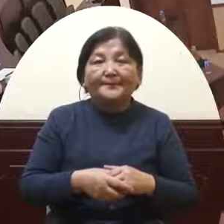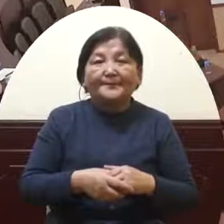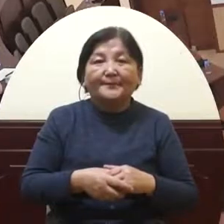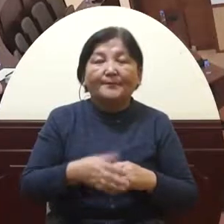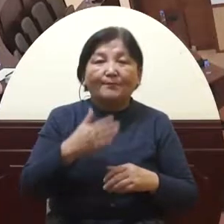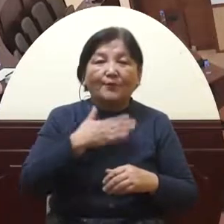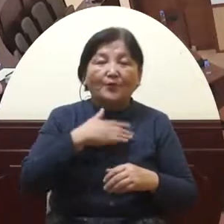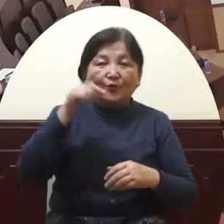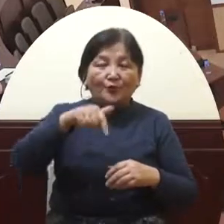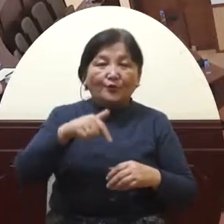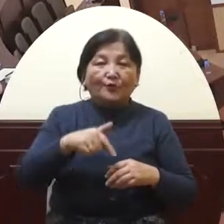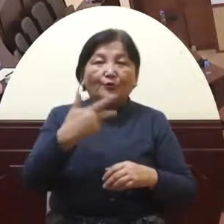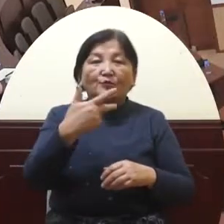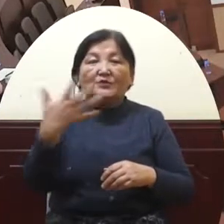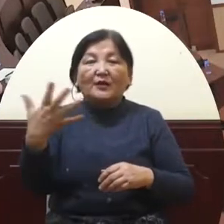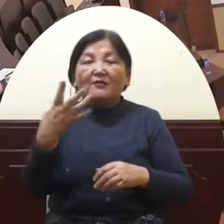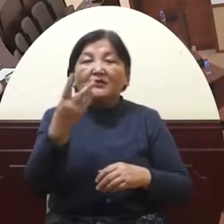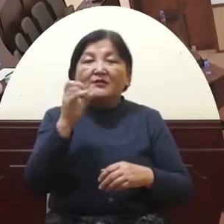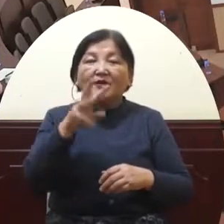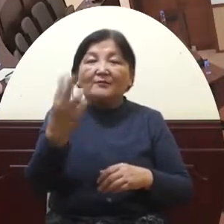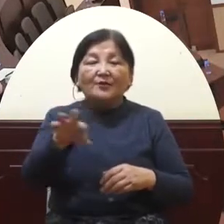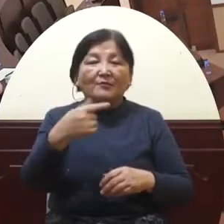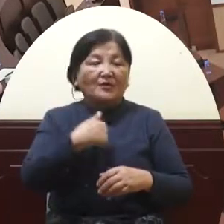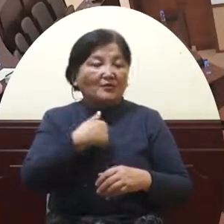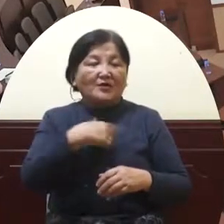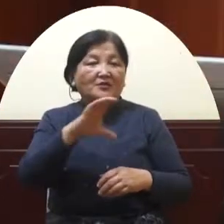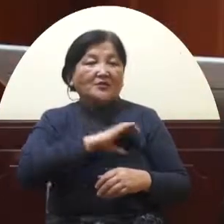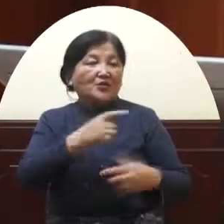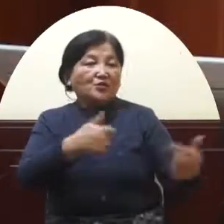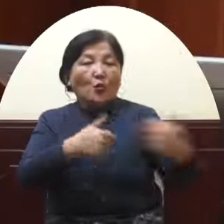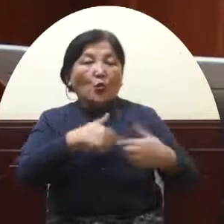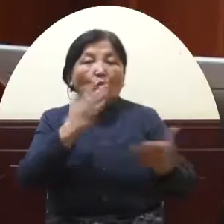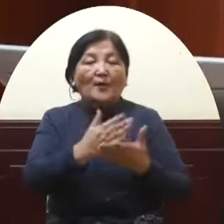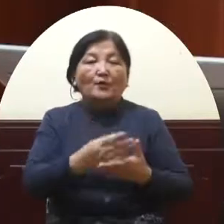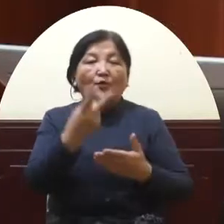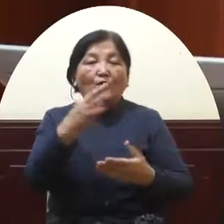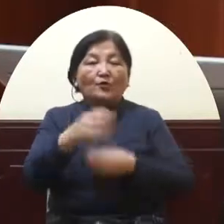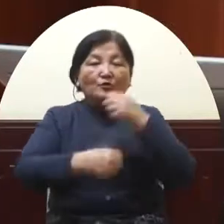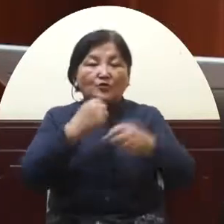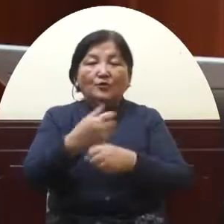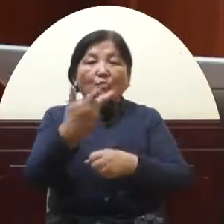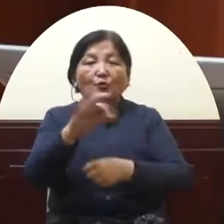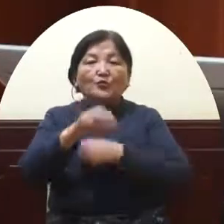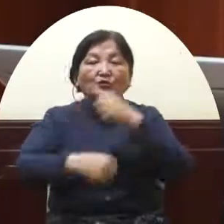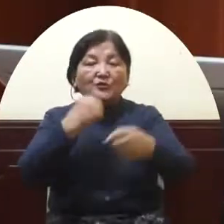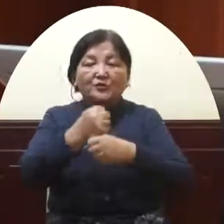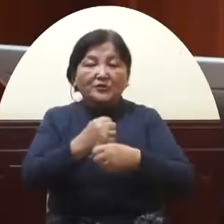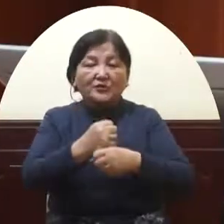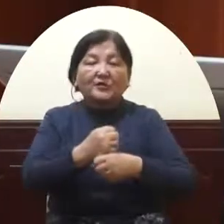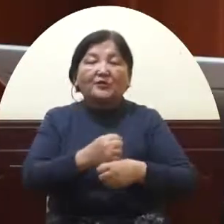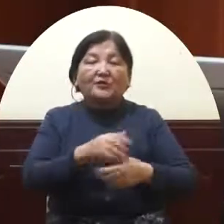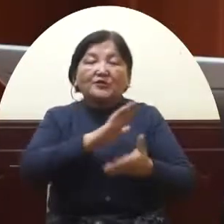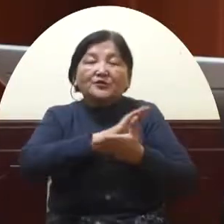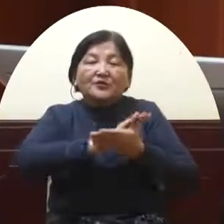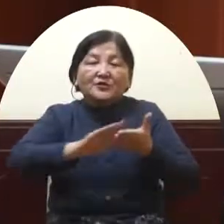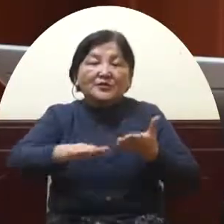Би энэ өнөөдрийн байгаа 35 улс төрийн намуудад санаа зовхгүй байна л да. Харин 20 жилийн дараа, 30 жилийн дараа шинээр байгуулагдах өнөөдрийн залуу